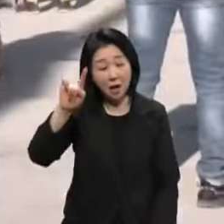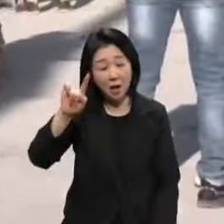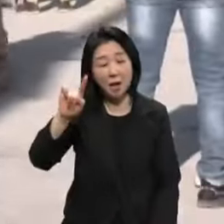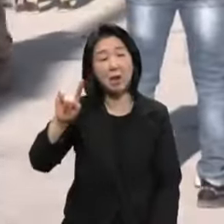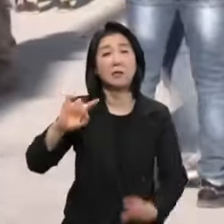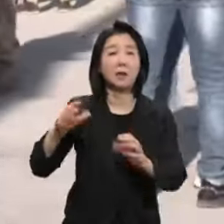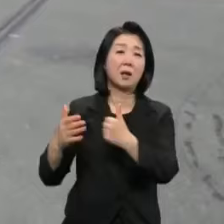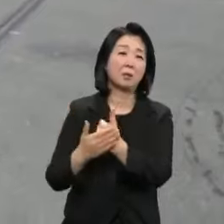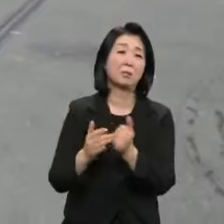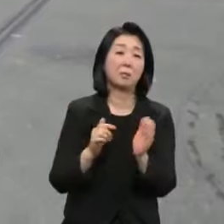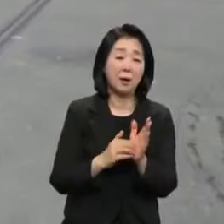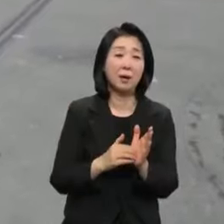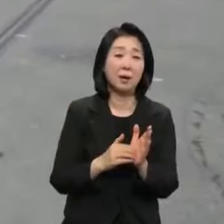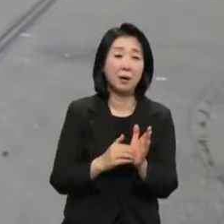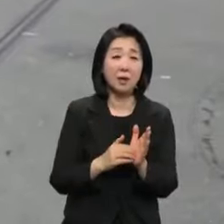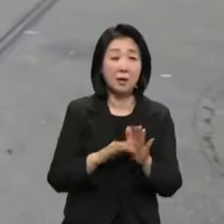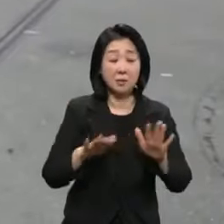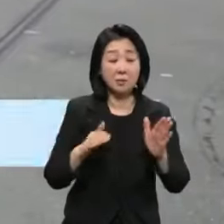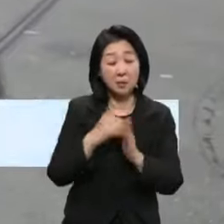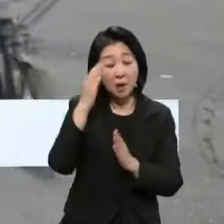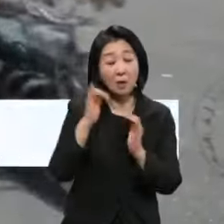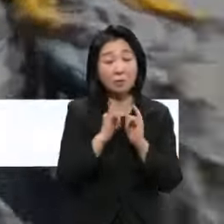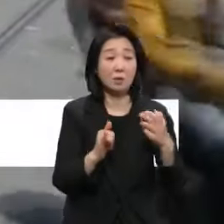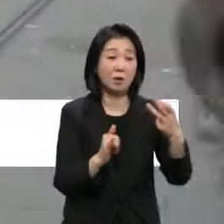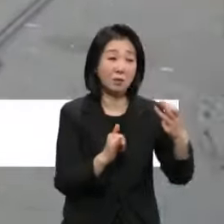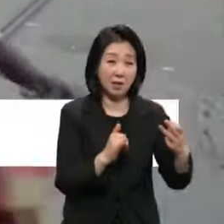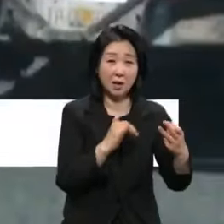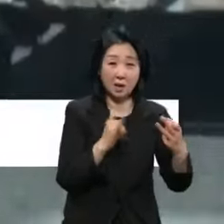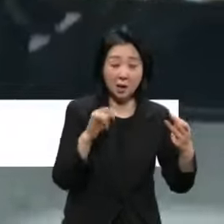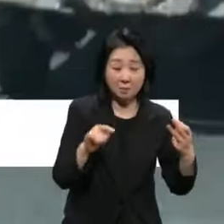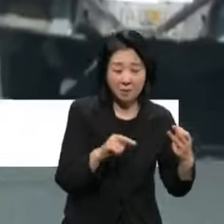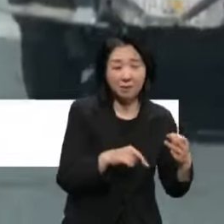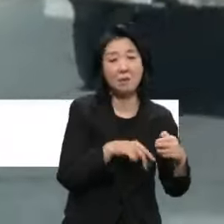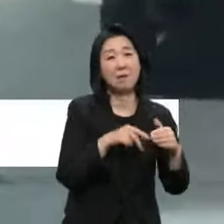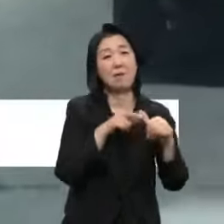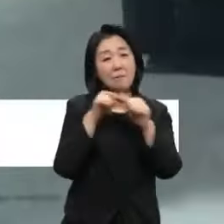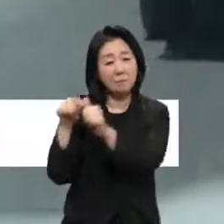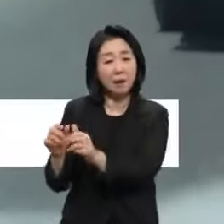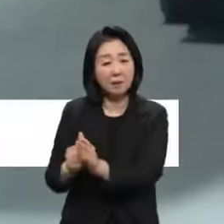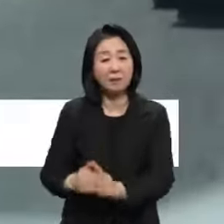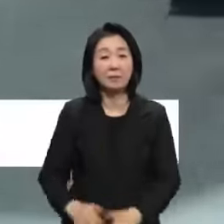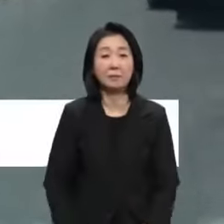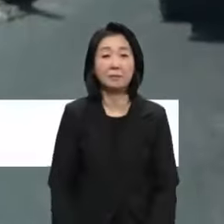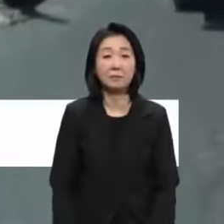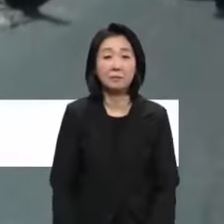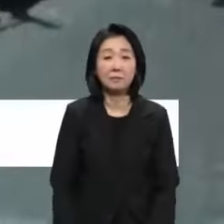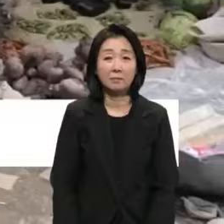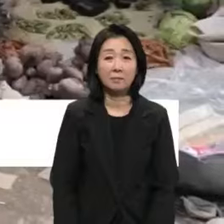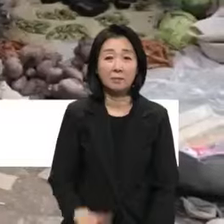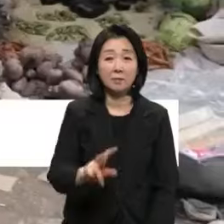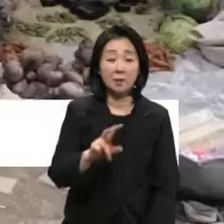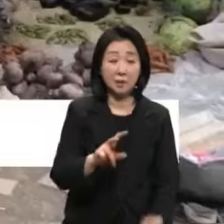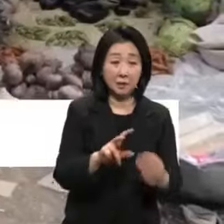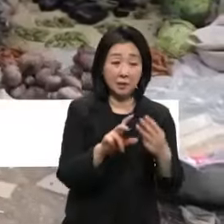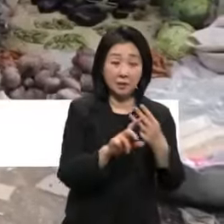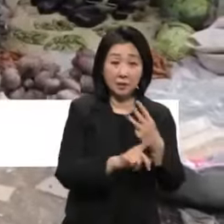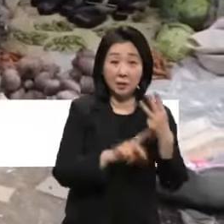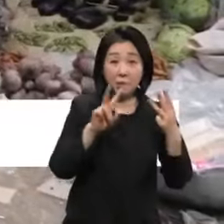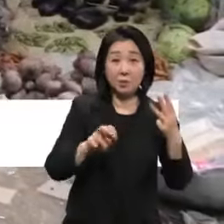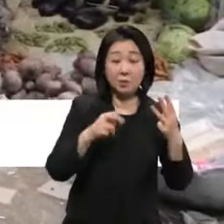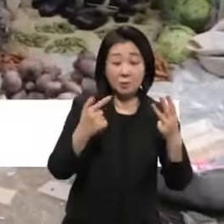이뤄졌습니다. 이로써 현재까지 한국인 13명이 IT에서 빠져나온 겁니다. 지난달 26일 한국인 2명이